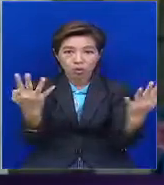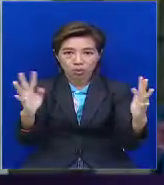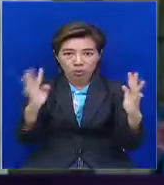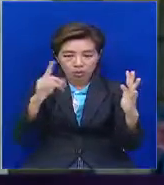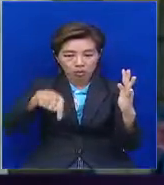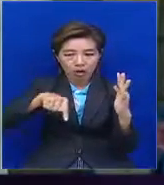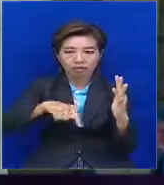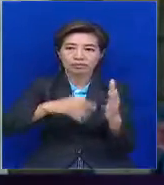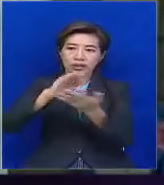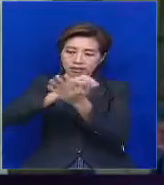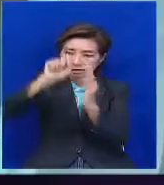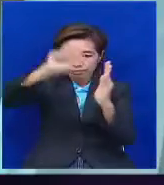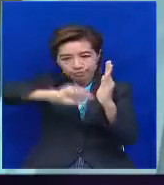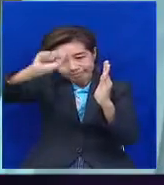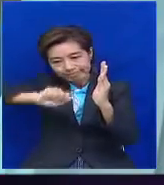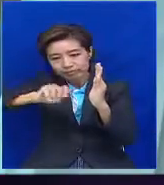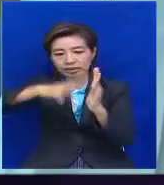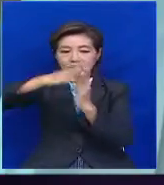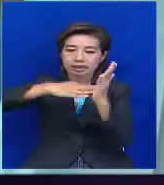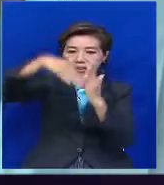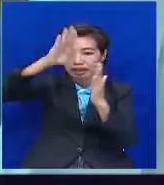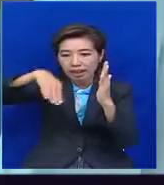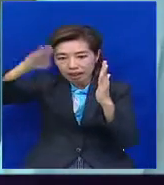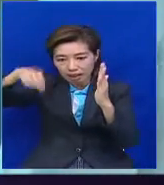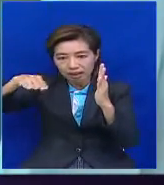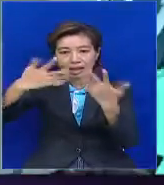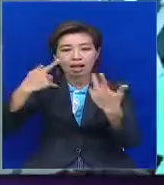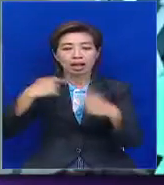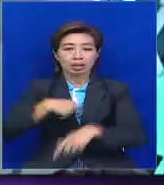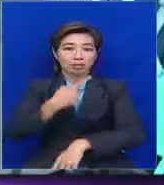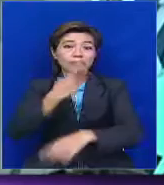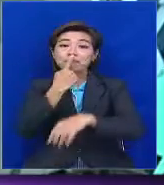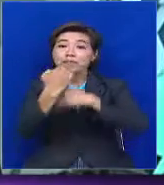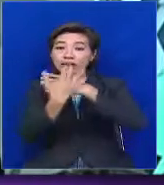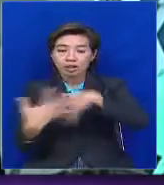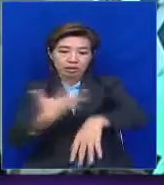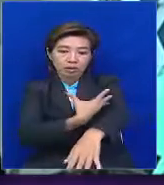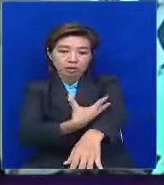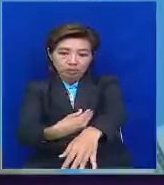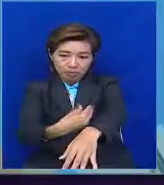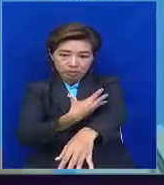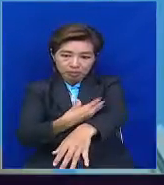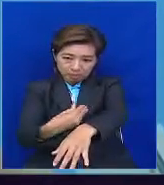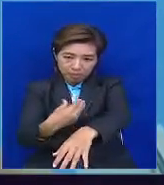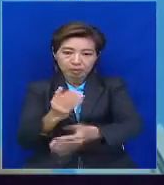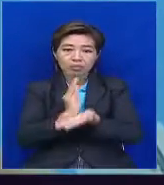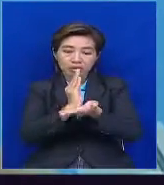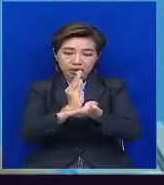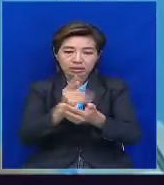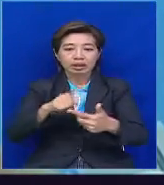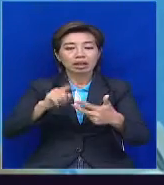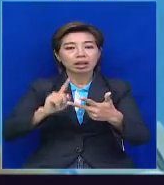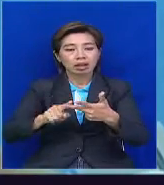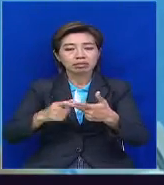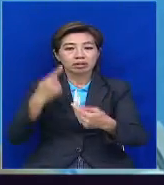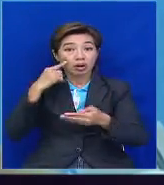วชิรพยาบาลและคณะพยาบาลศาสตร์เกื้อการุณรับบริจาคโลหิตครับที่คณะแพทยศาสตร์วชิรพยาบาลและปล่อย